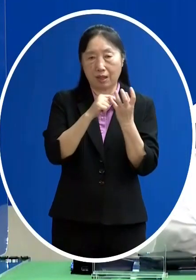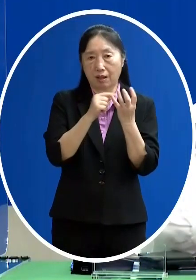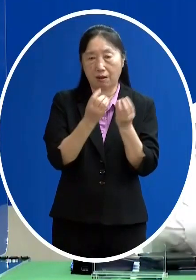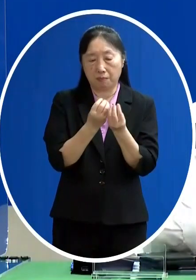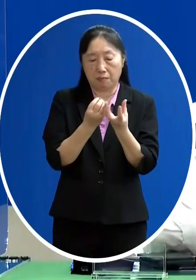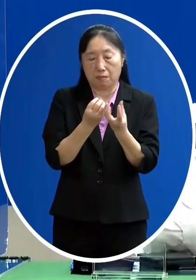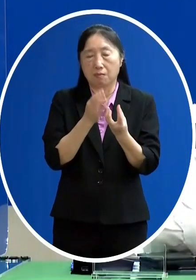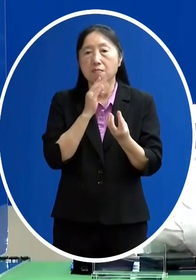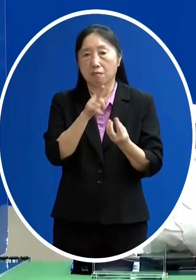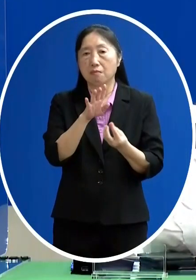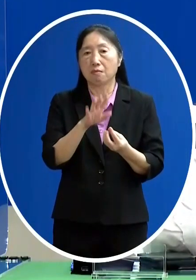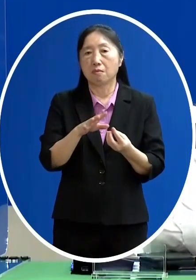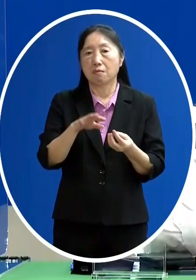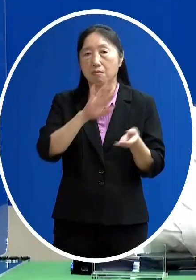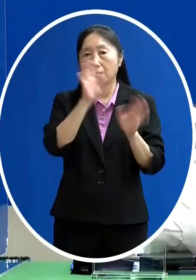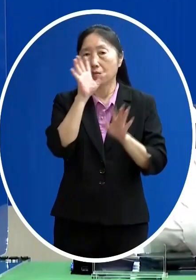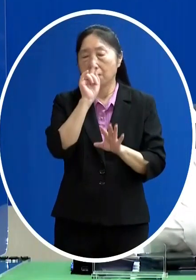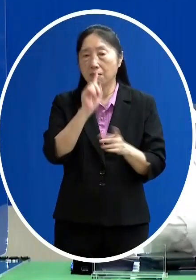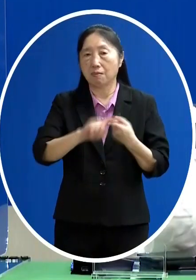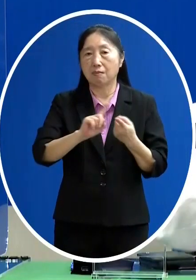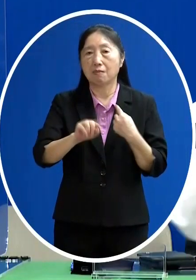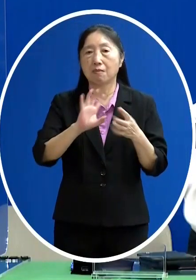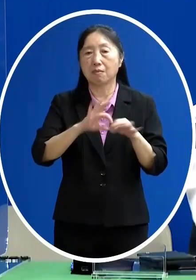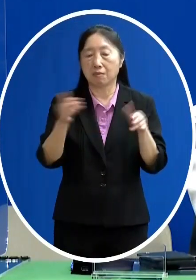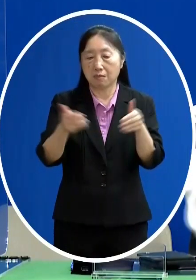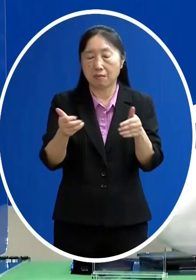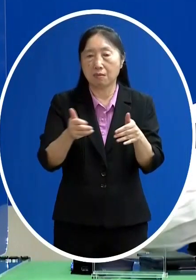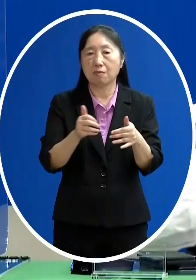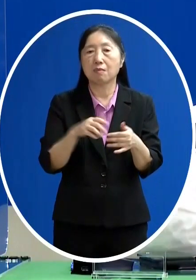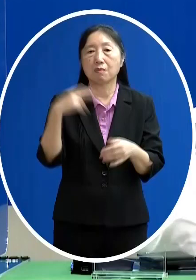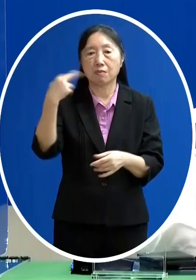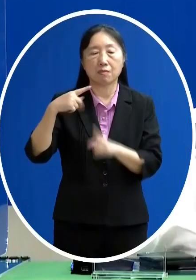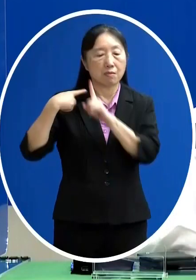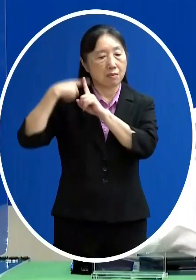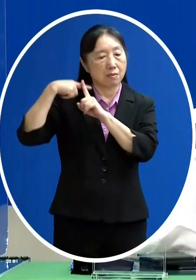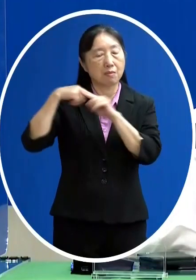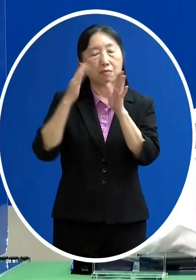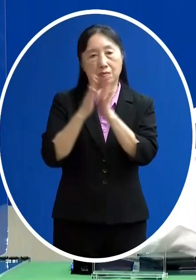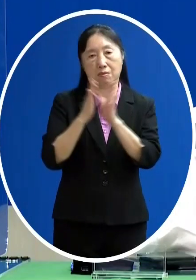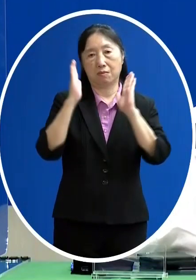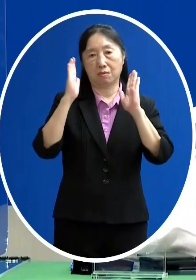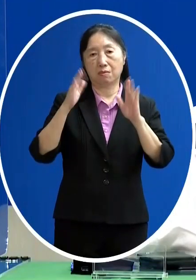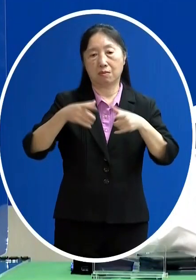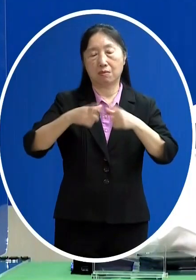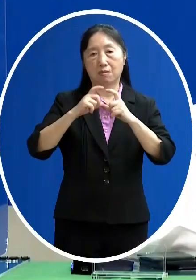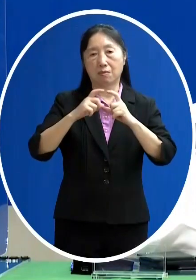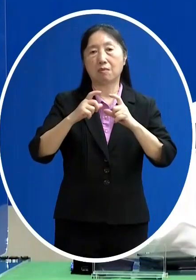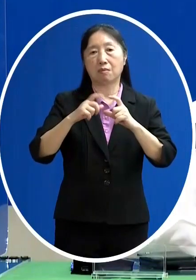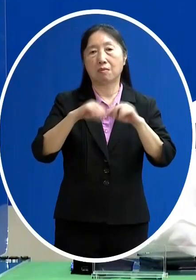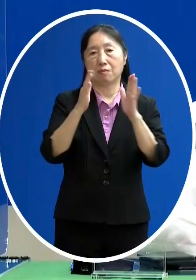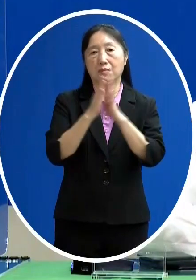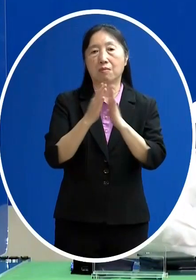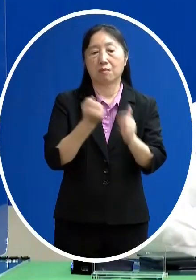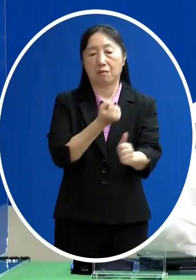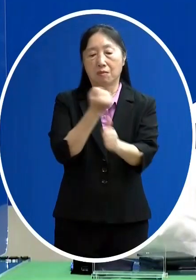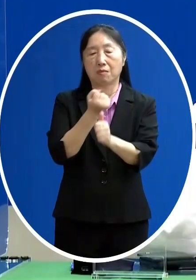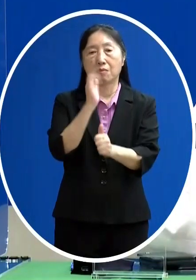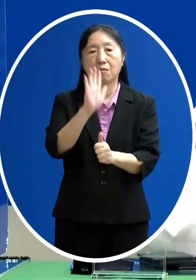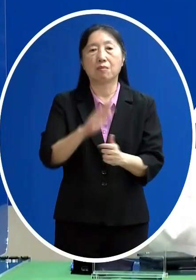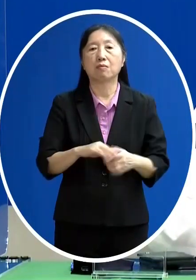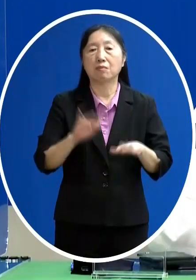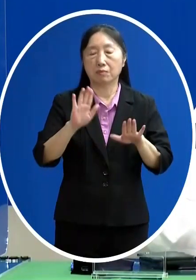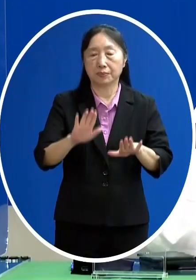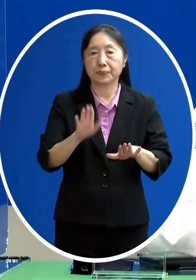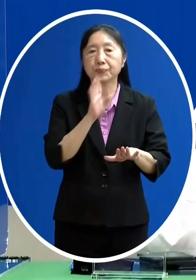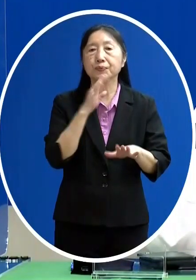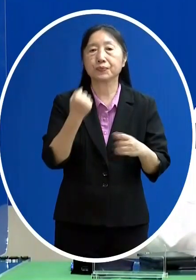张的一个情形不过经过治疗之后，事实上血压跟其他的生命征象、发烧等等都很快可以获得稳定，目前仍